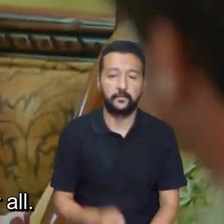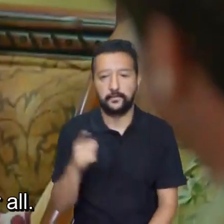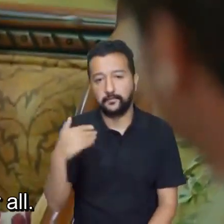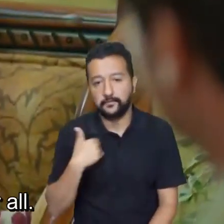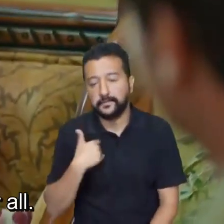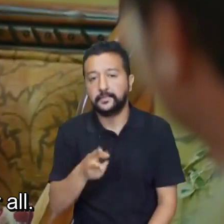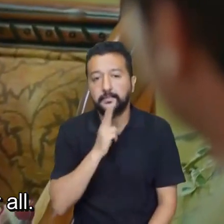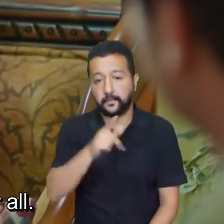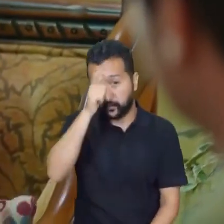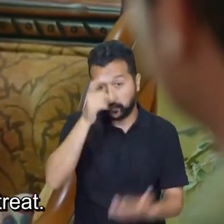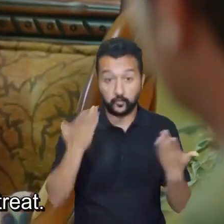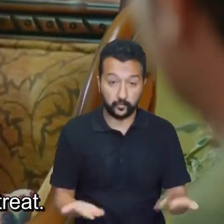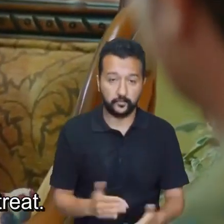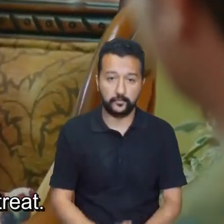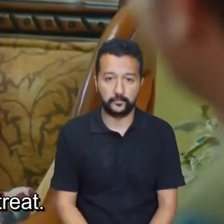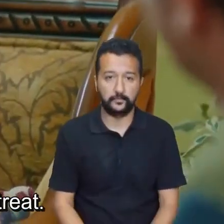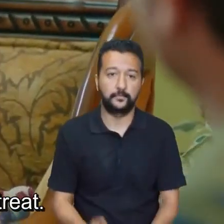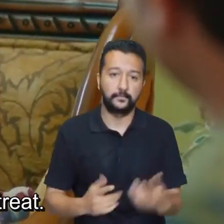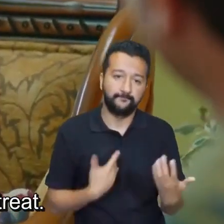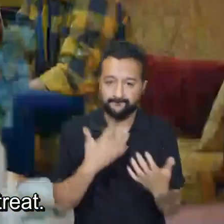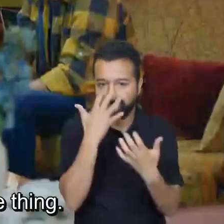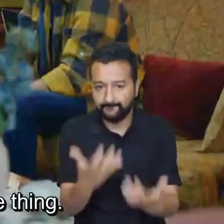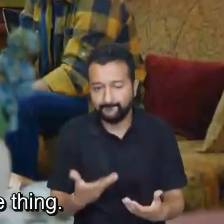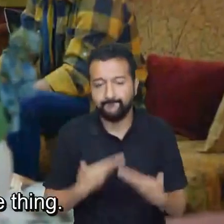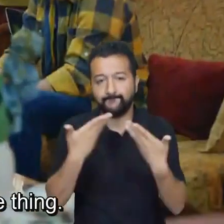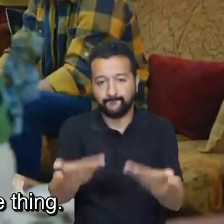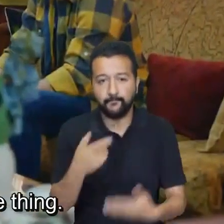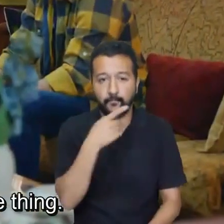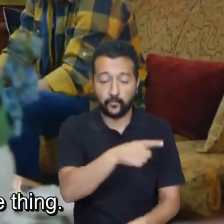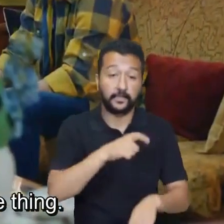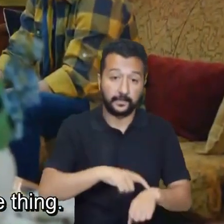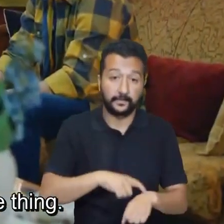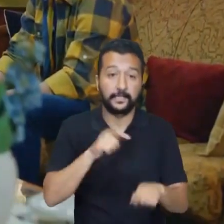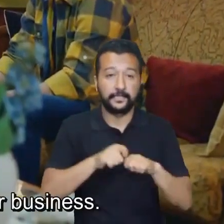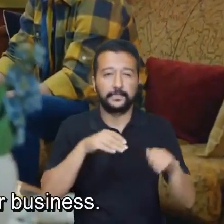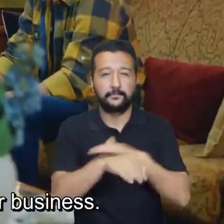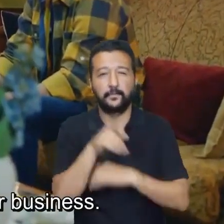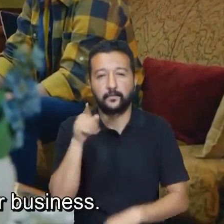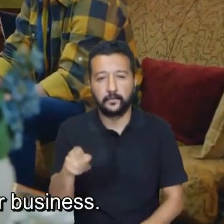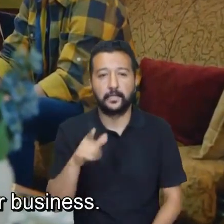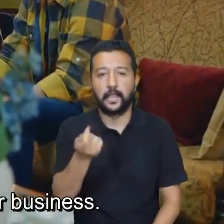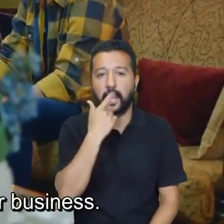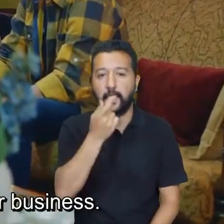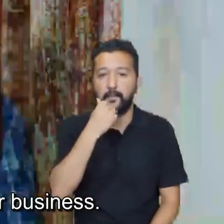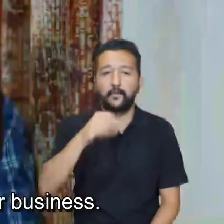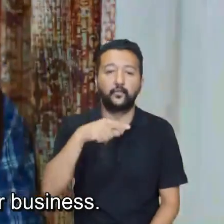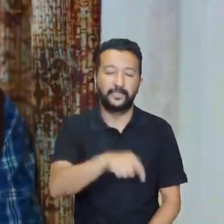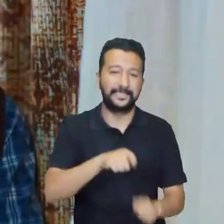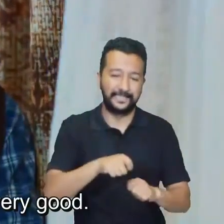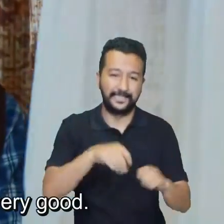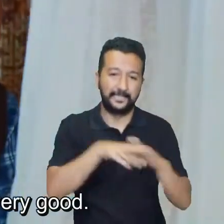E biz de neticede Türk'üz. Yani izzet ikram var. Biz de o sırada şeye girmişiz. Bu leblebi tozu